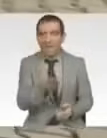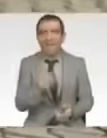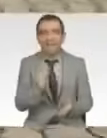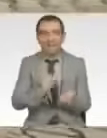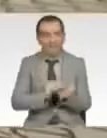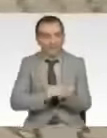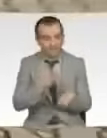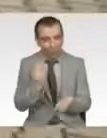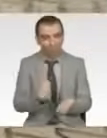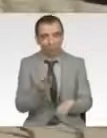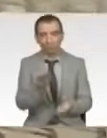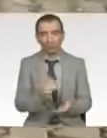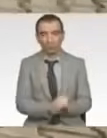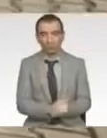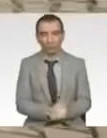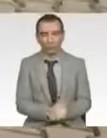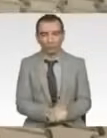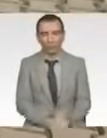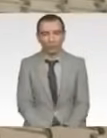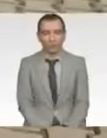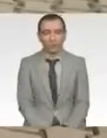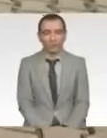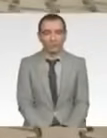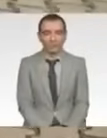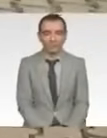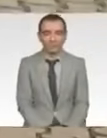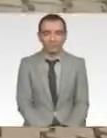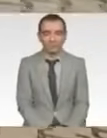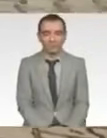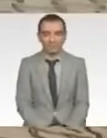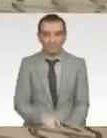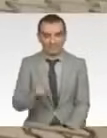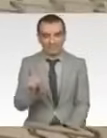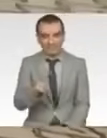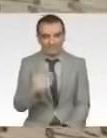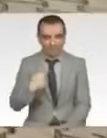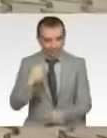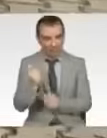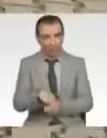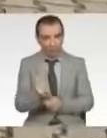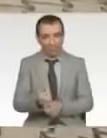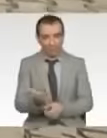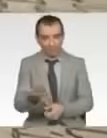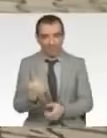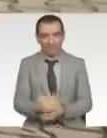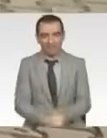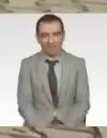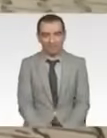bereketli olsun. Valla Ayşe ablacığım beraber olsun. İki de ben vurayım dübeğinizi.